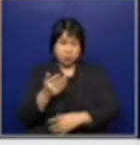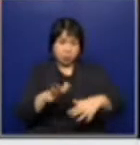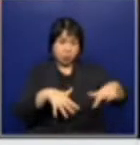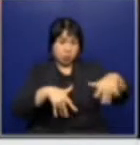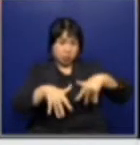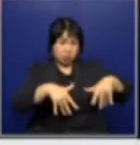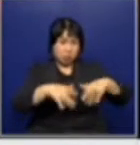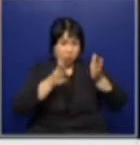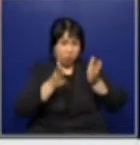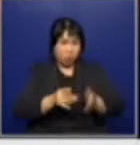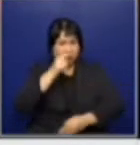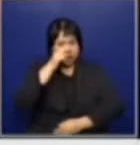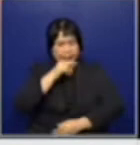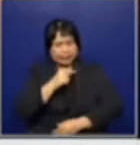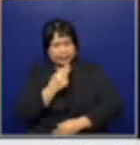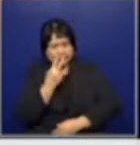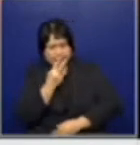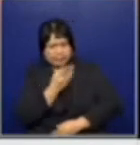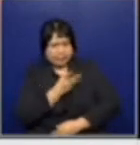นไทยต้องเป็นทุกข์เพราะอะไรครับ